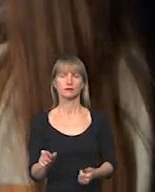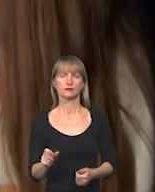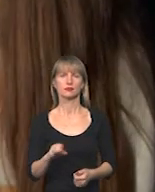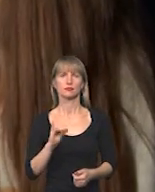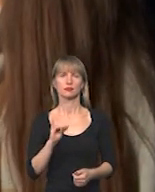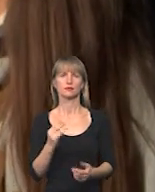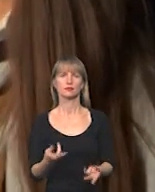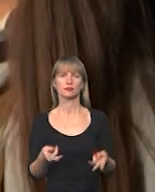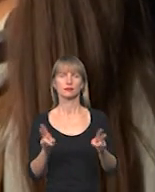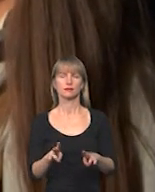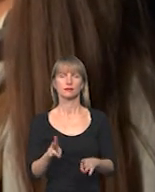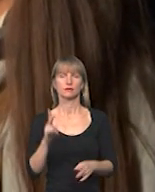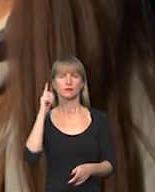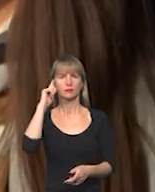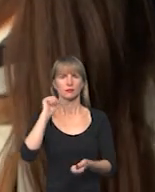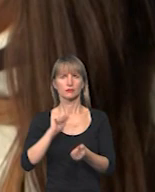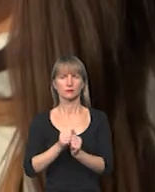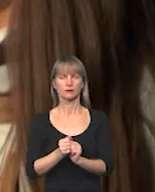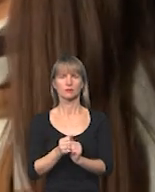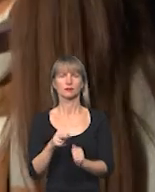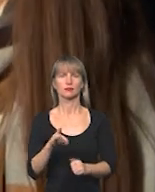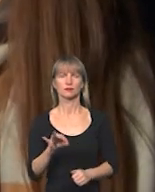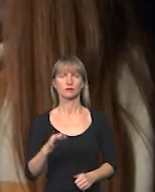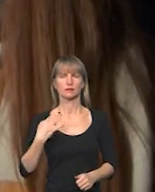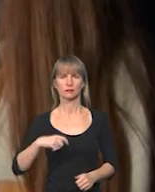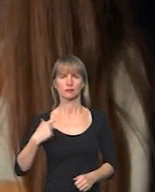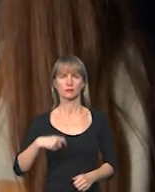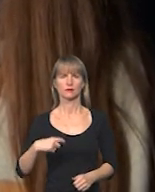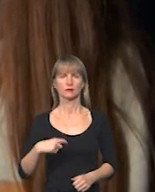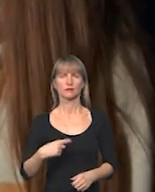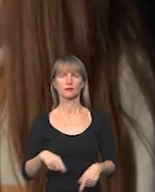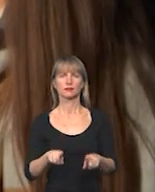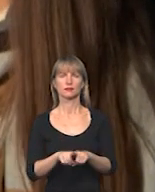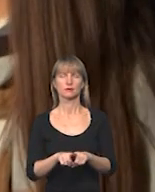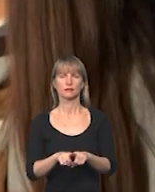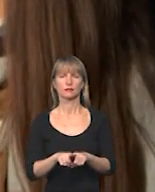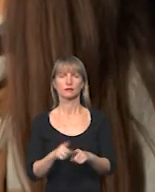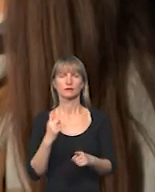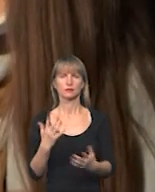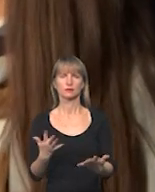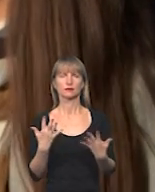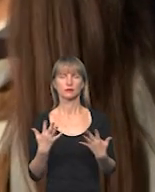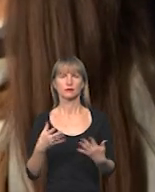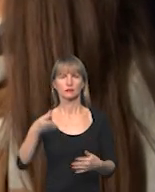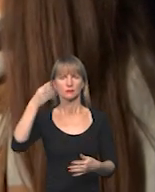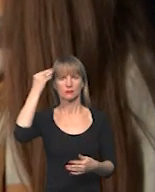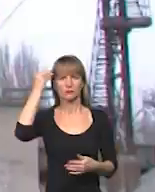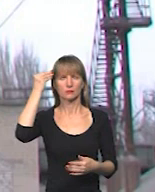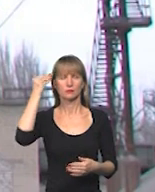і залишали на пам'ять про себе такі яскраві